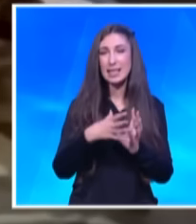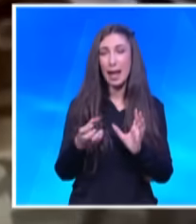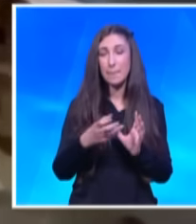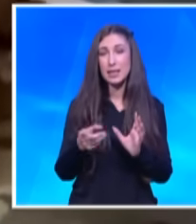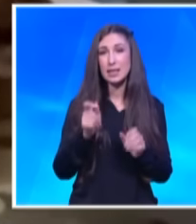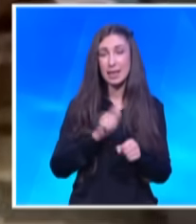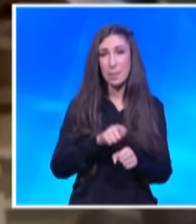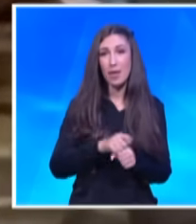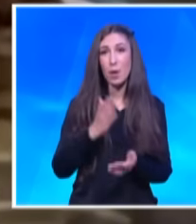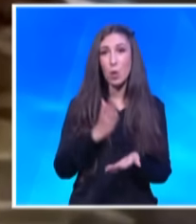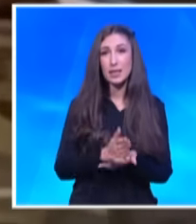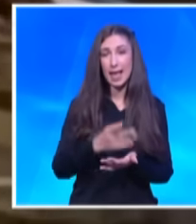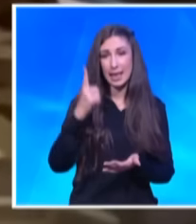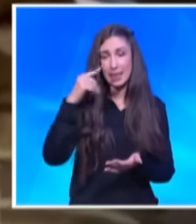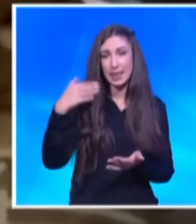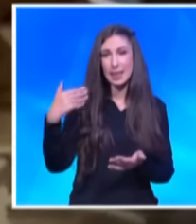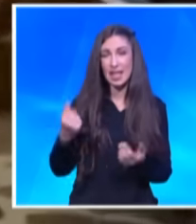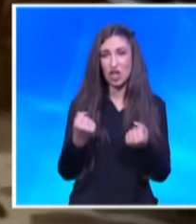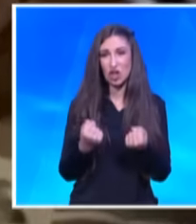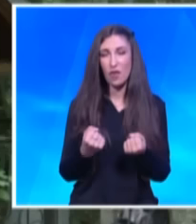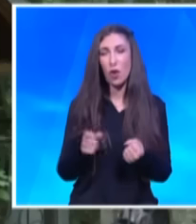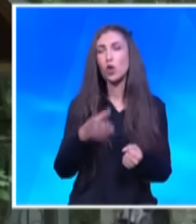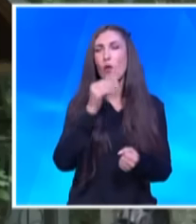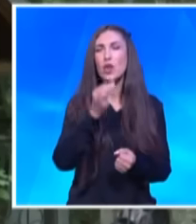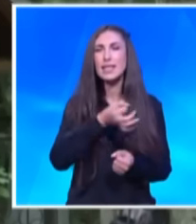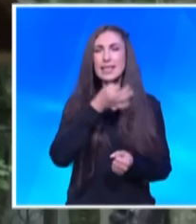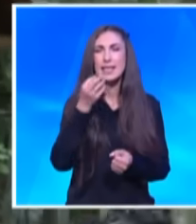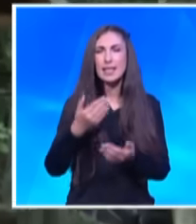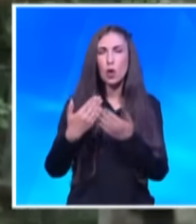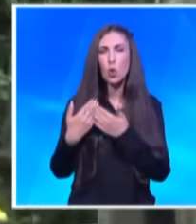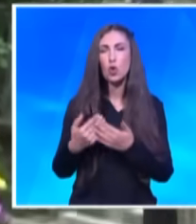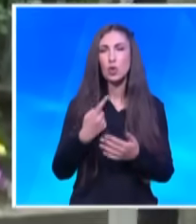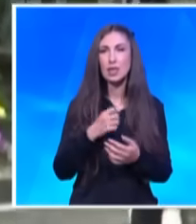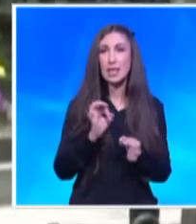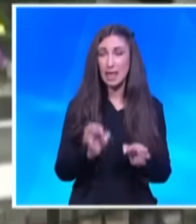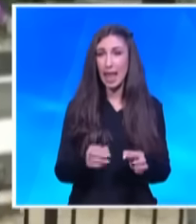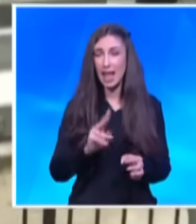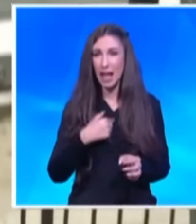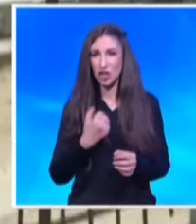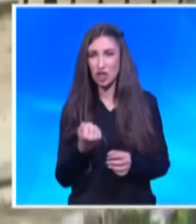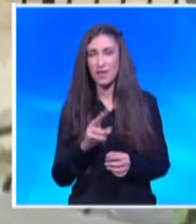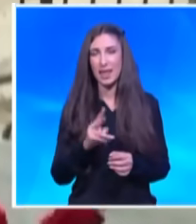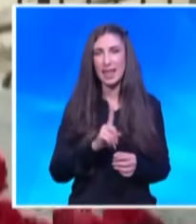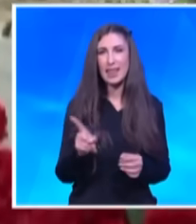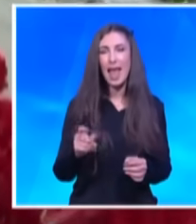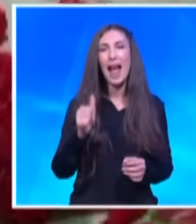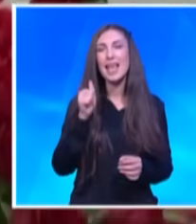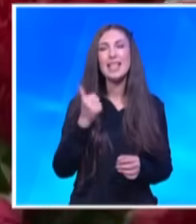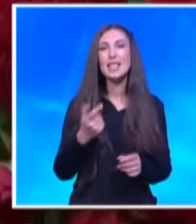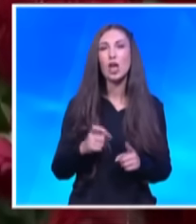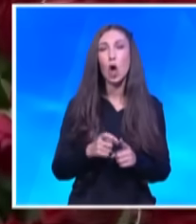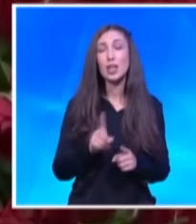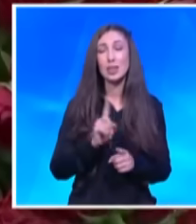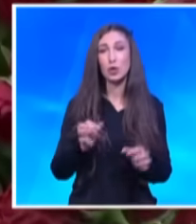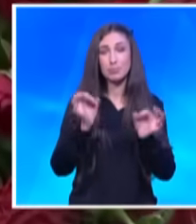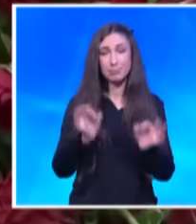вероятно направен в последните му дни, той говори за сигурността и спекулациите дали е жив. Агенция Reuters не може да